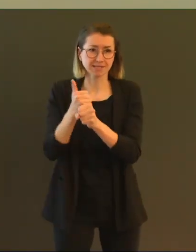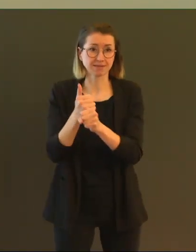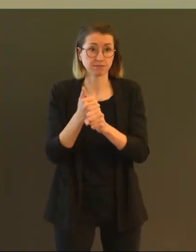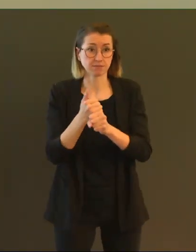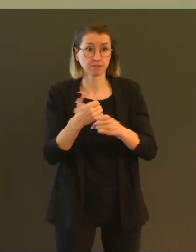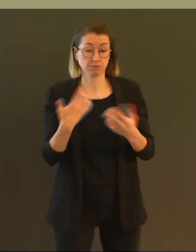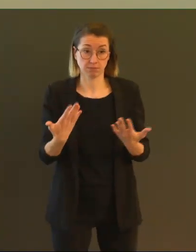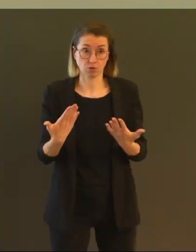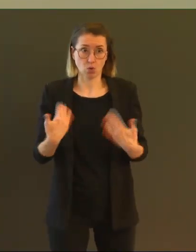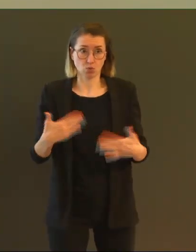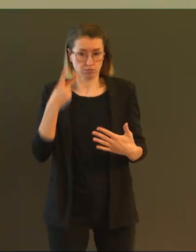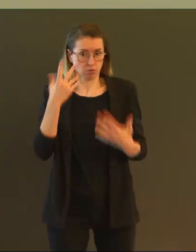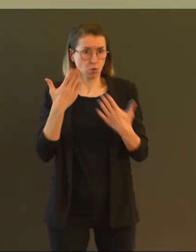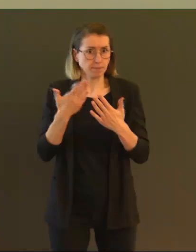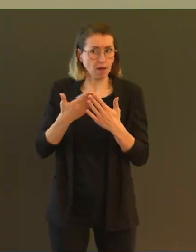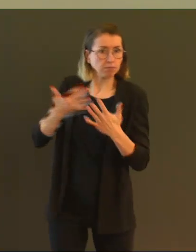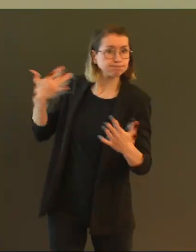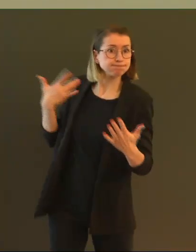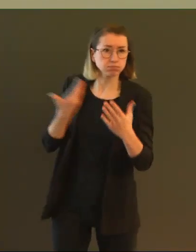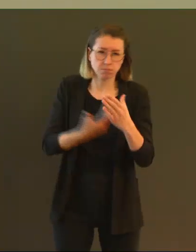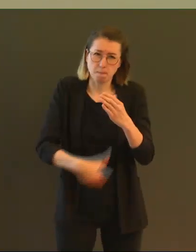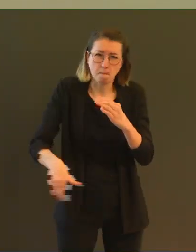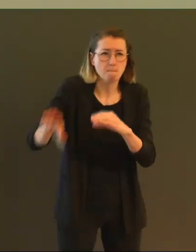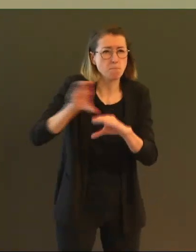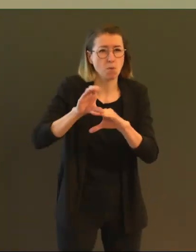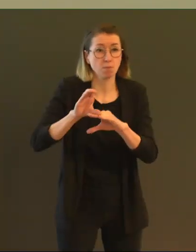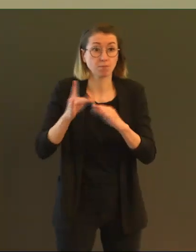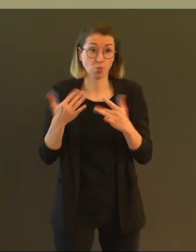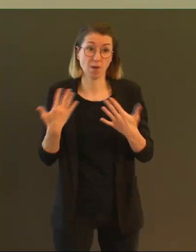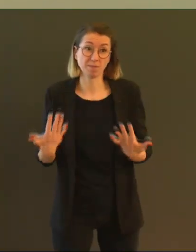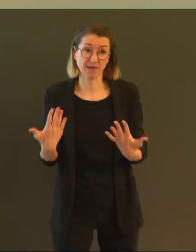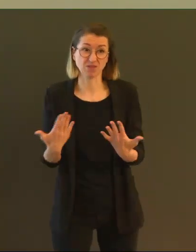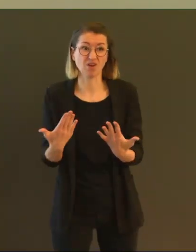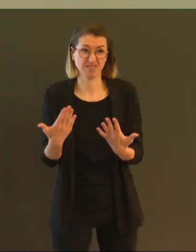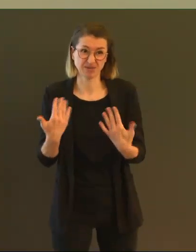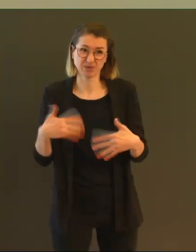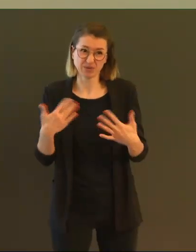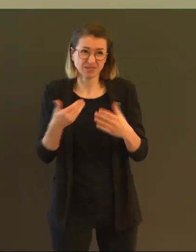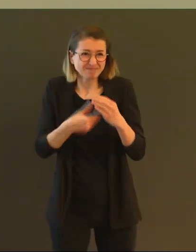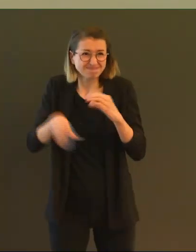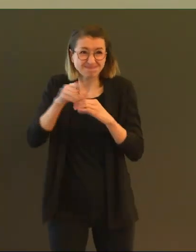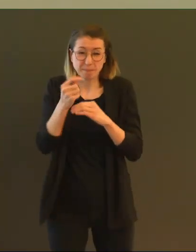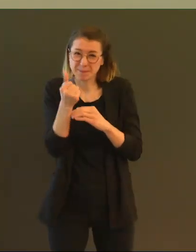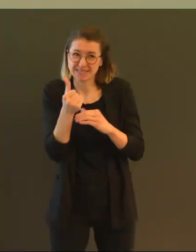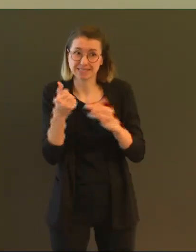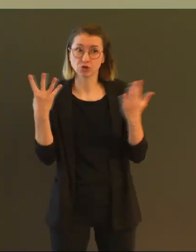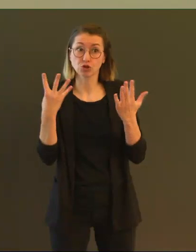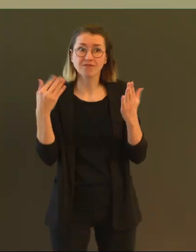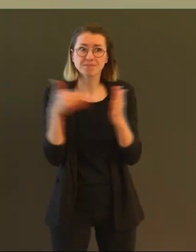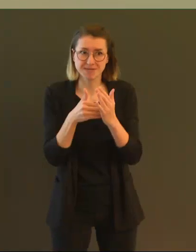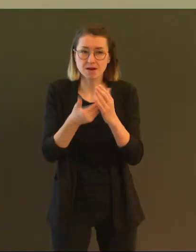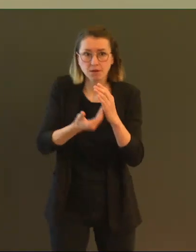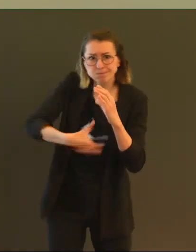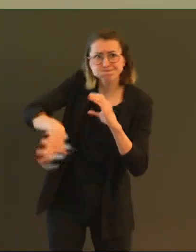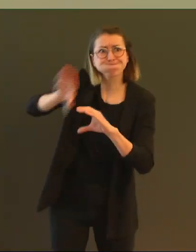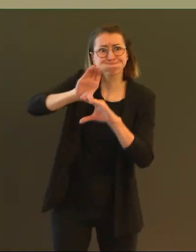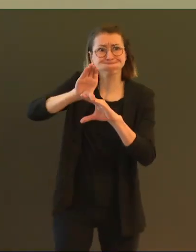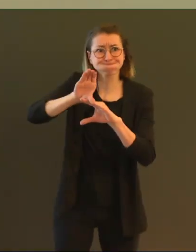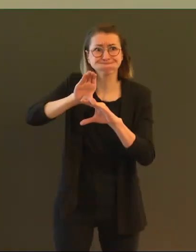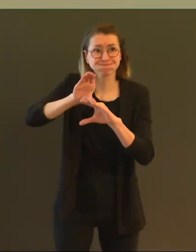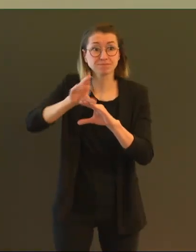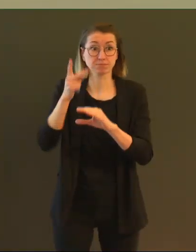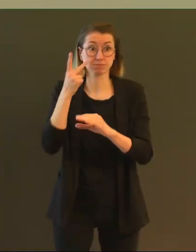sommes pratiquement à 9000 décès. Et ceci dénote effectivement que cette pathologie est clairement plus dangereuse et